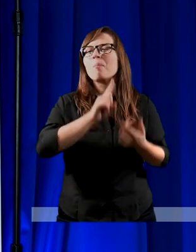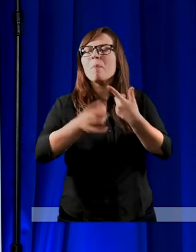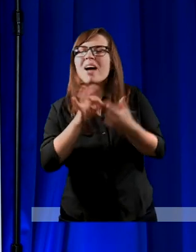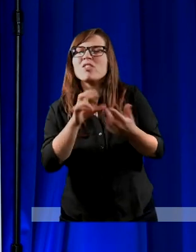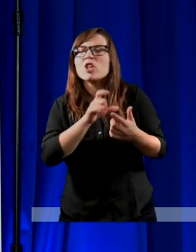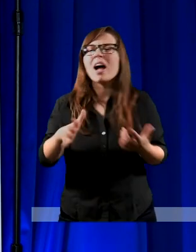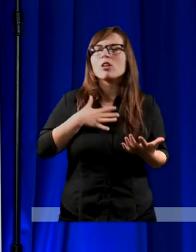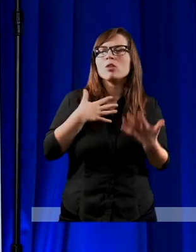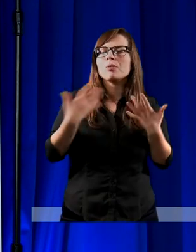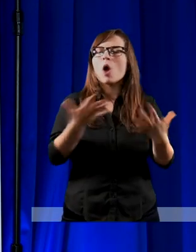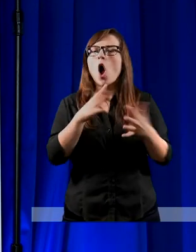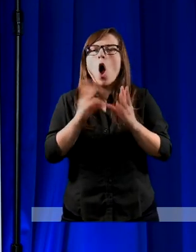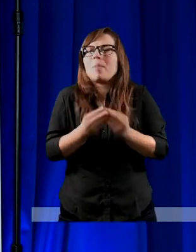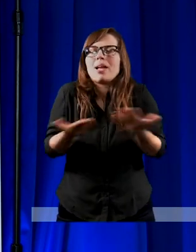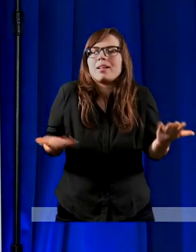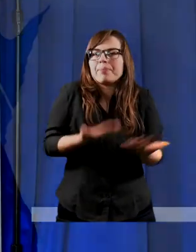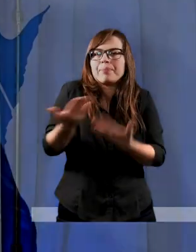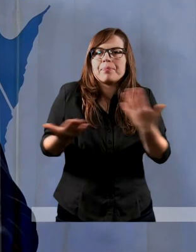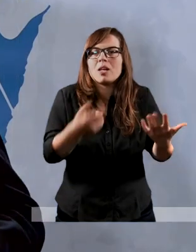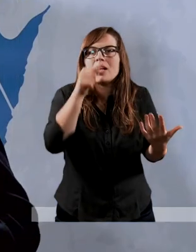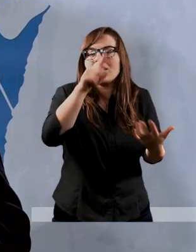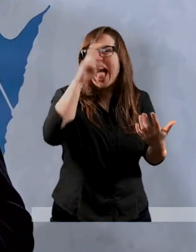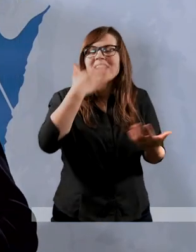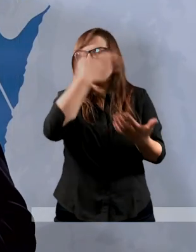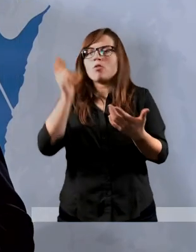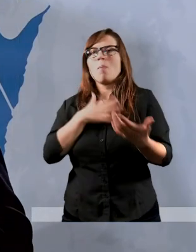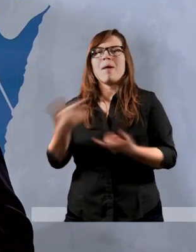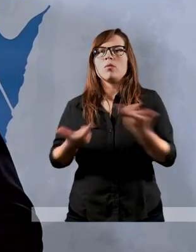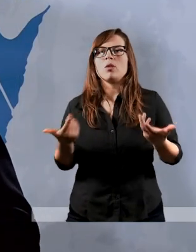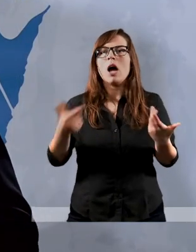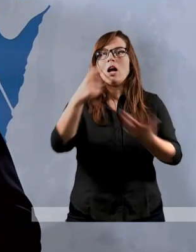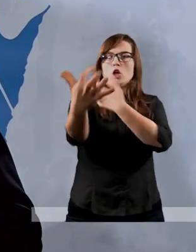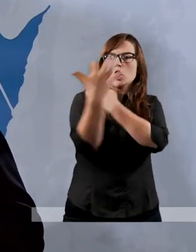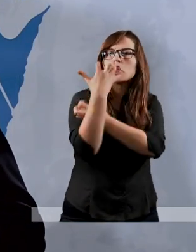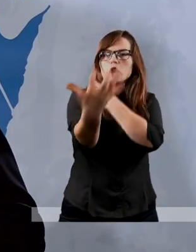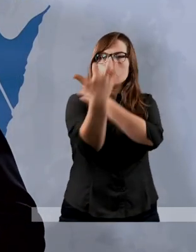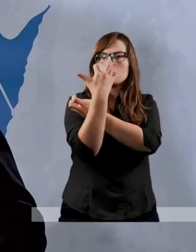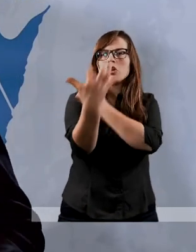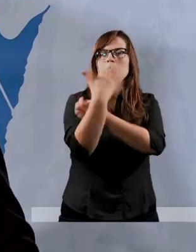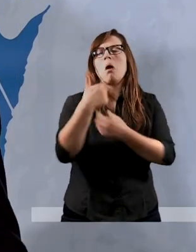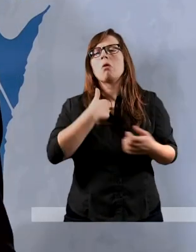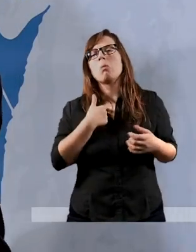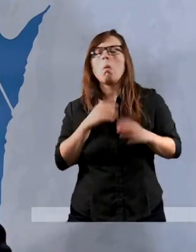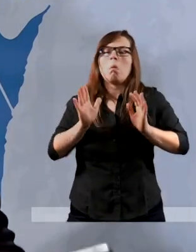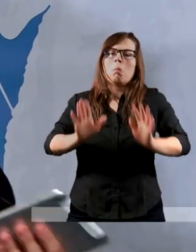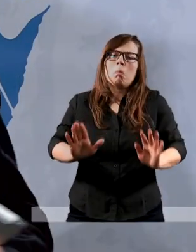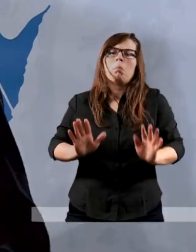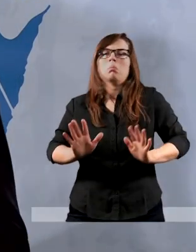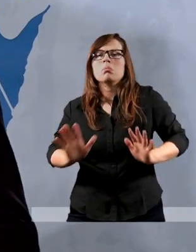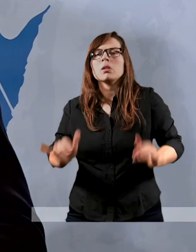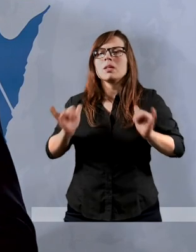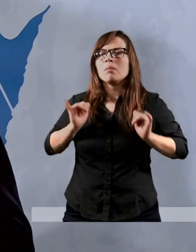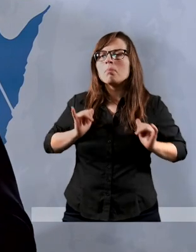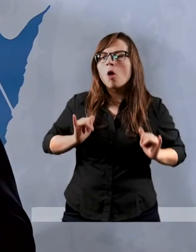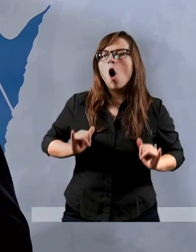po pewnym czasie mój tata już kompletnie nie wiedział, co ma robić, bo on na mnie krzyczał, a ja trochę zmieniłem